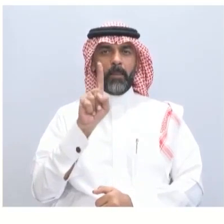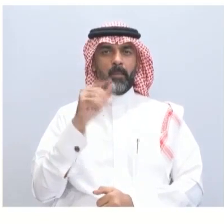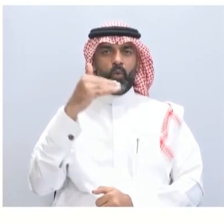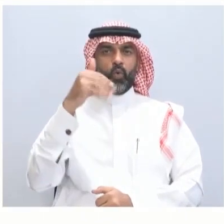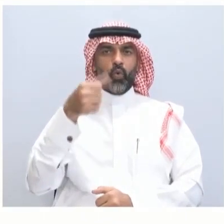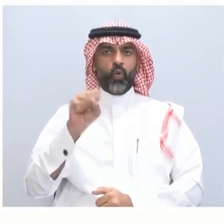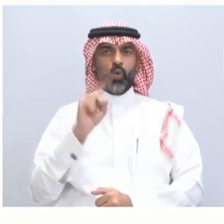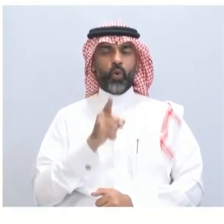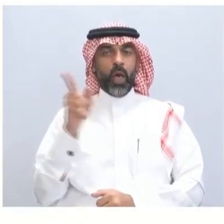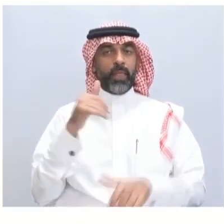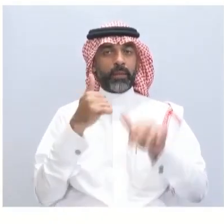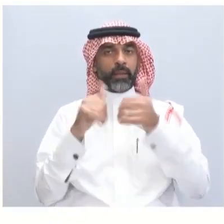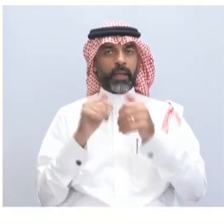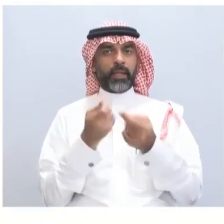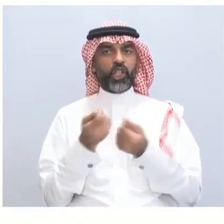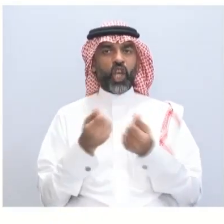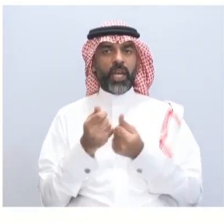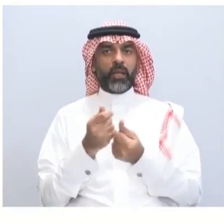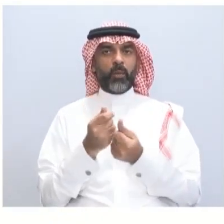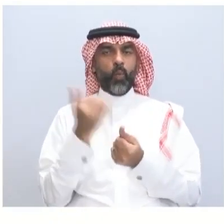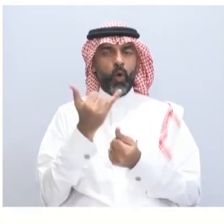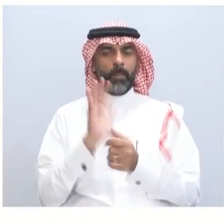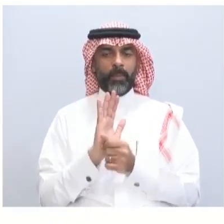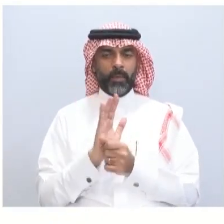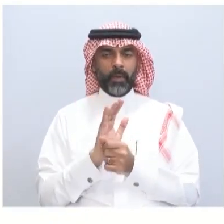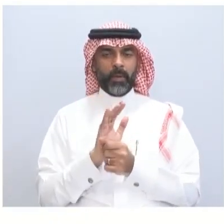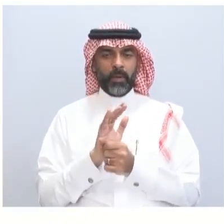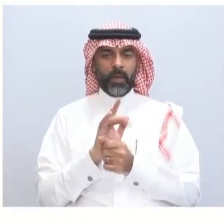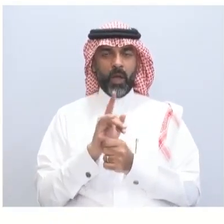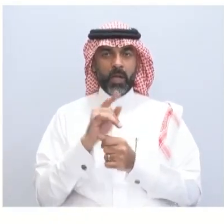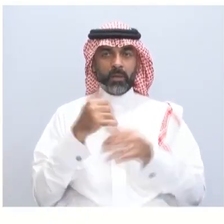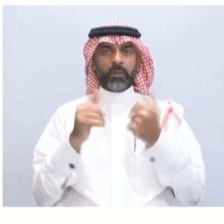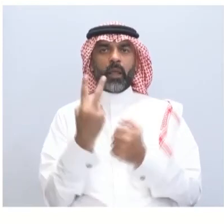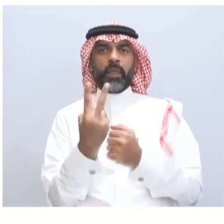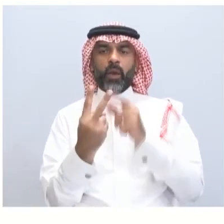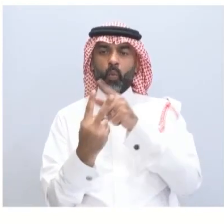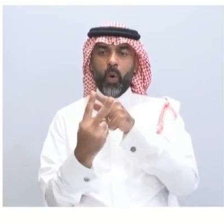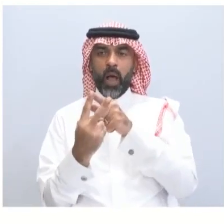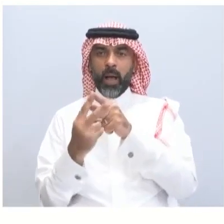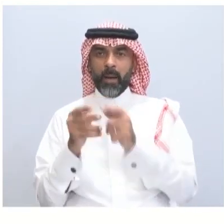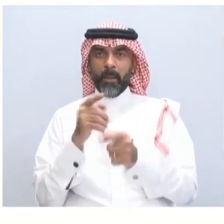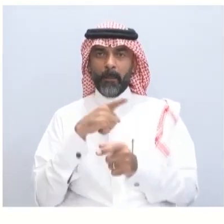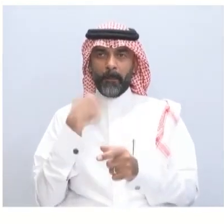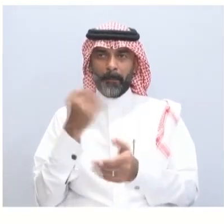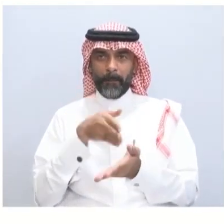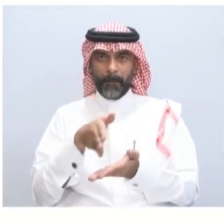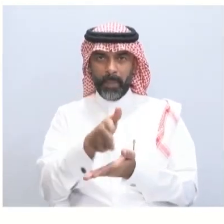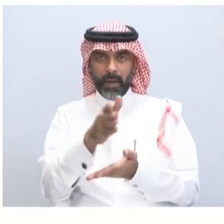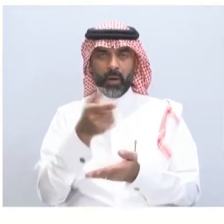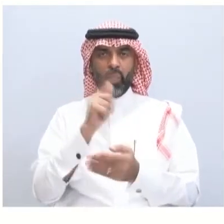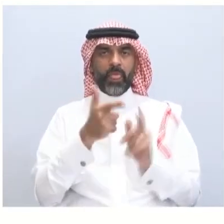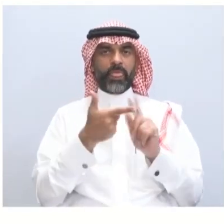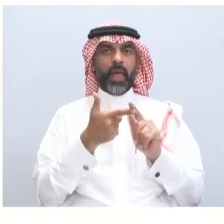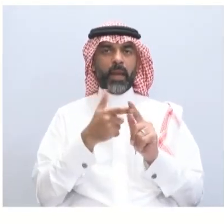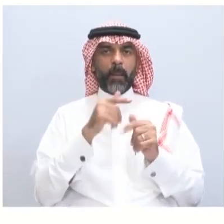التجاريه المهمه وللبخاري احداهما بري والاخر بحري وكان هذا الطريق